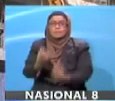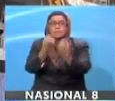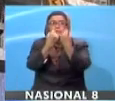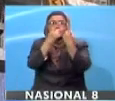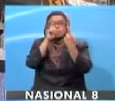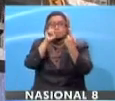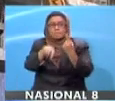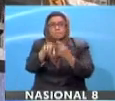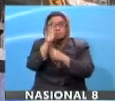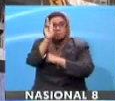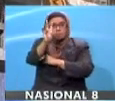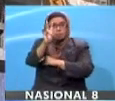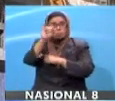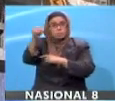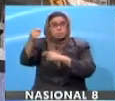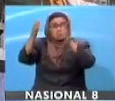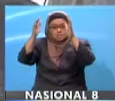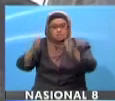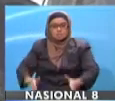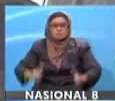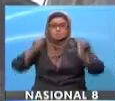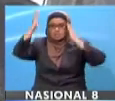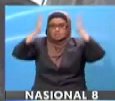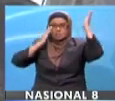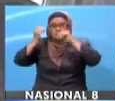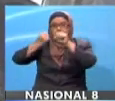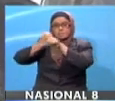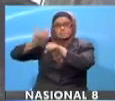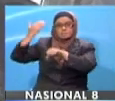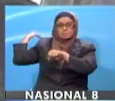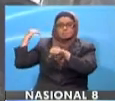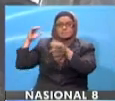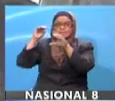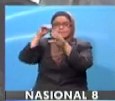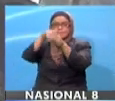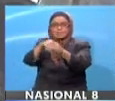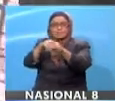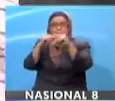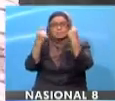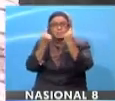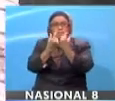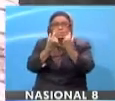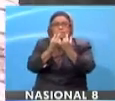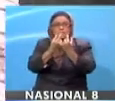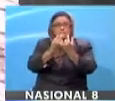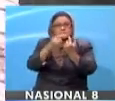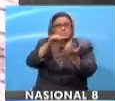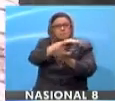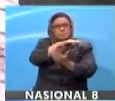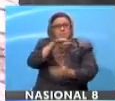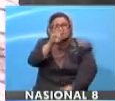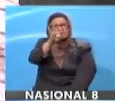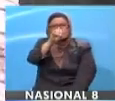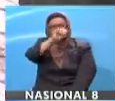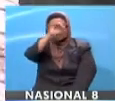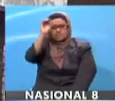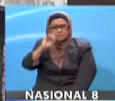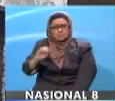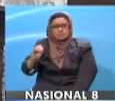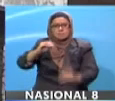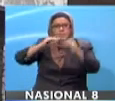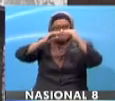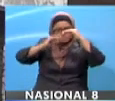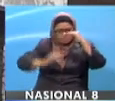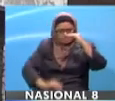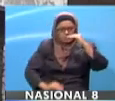11.7 juta rakyat Malaysia tahun lalu dikategorikan dalam kumpulan berpendapatan 40% terendah B40